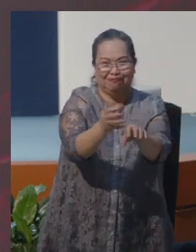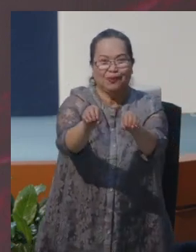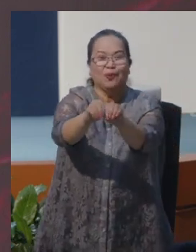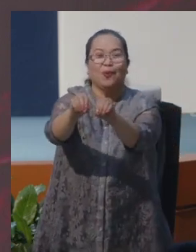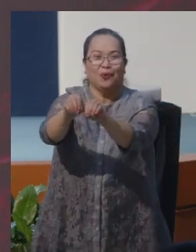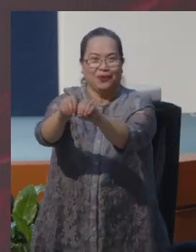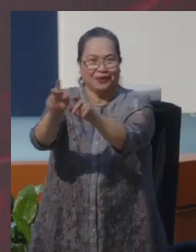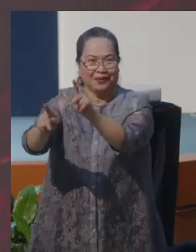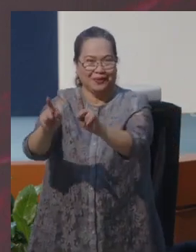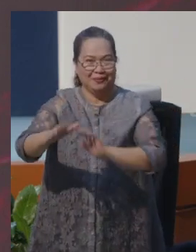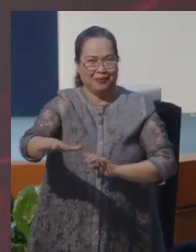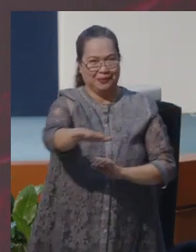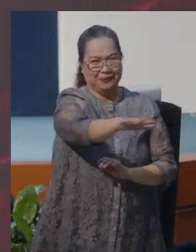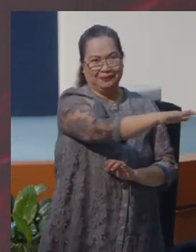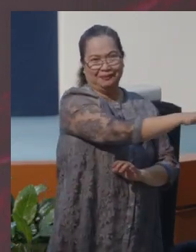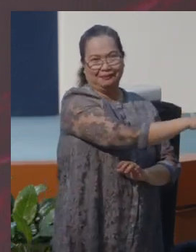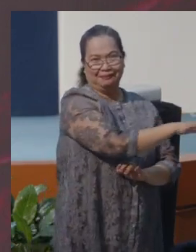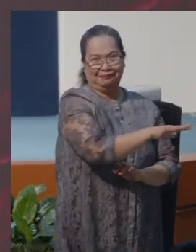ordinary men.